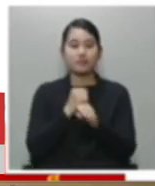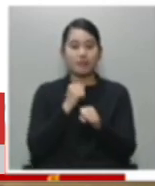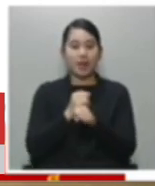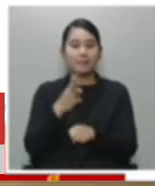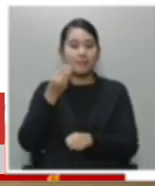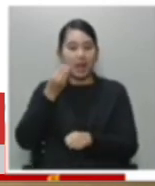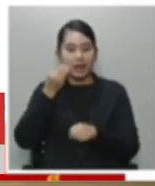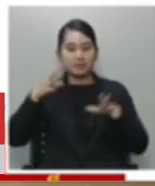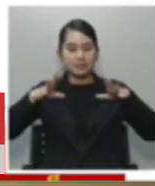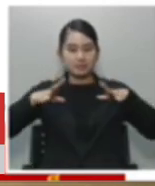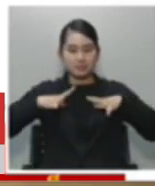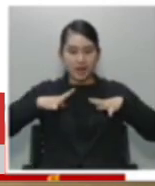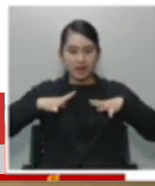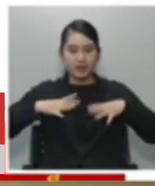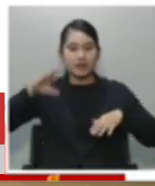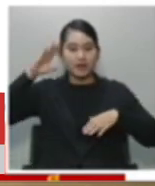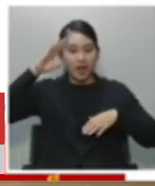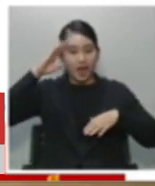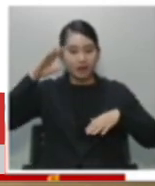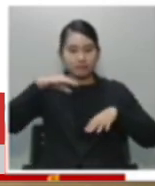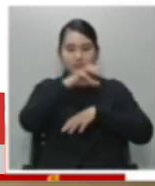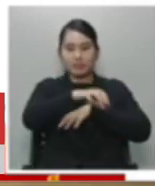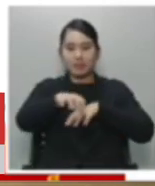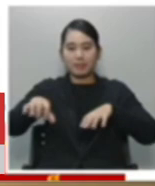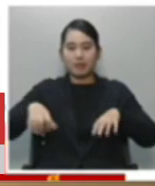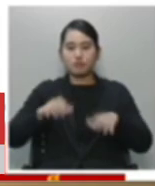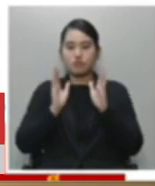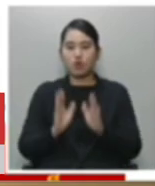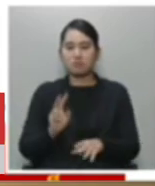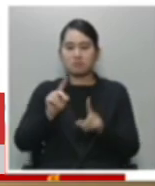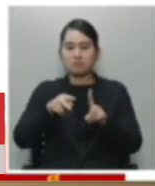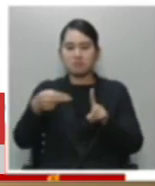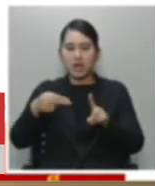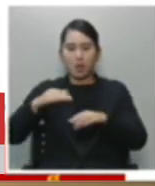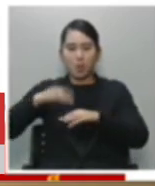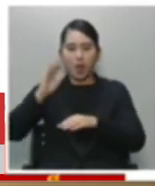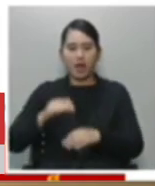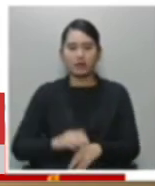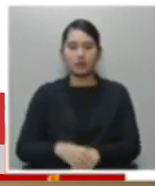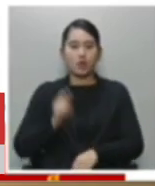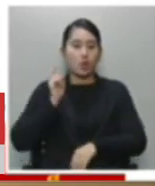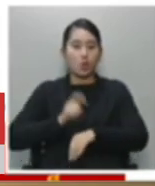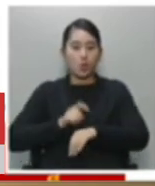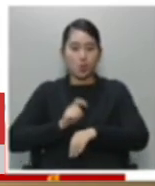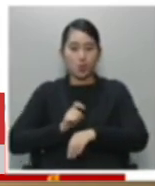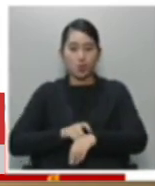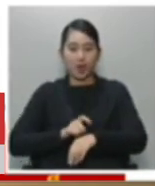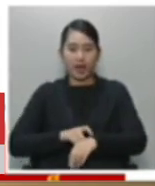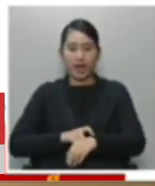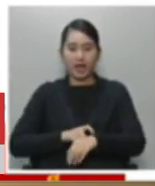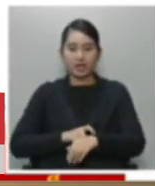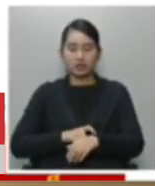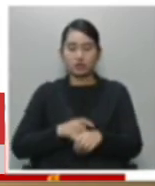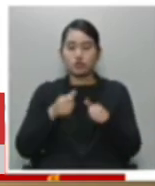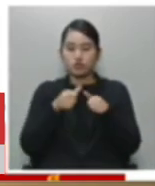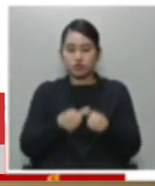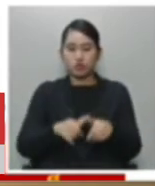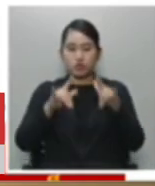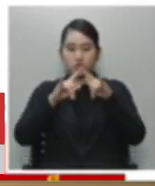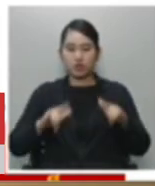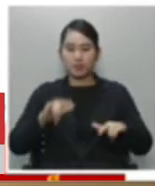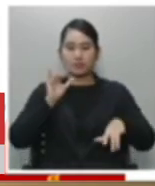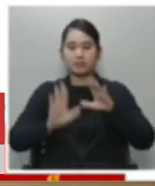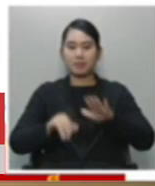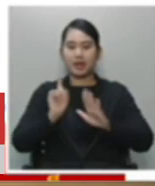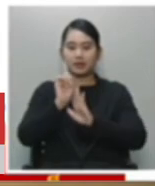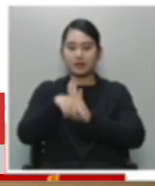พักของทหารอีกเป็นหมื่นๆนายคนร้ายใช้เวลาอยู่ในค่ายสุรธรรมพิทักษ์นี่ผมเข้าใจว่าประมาณ